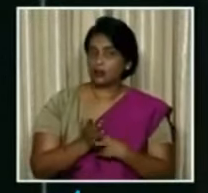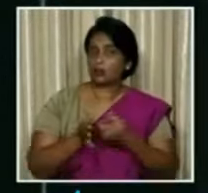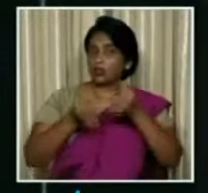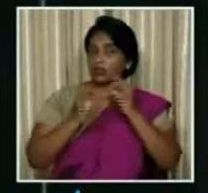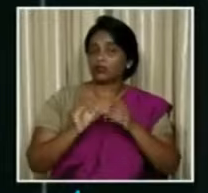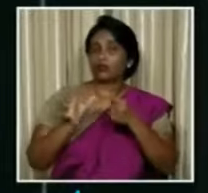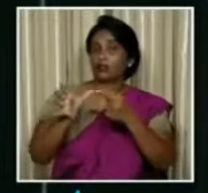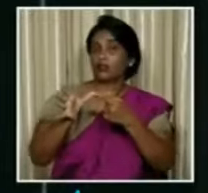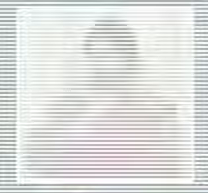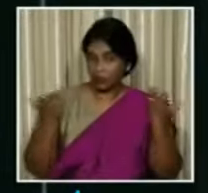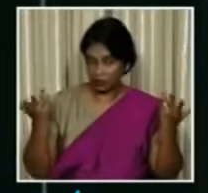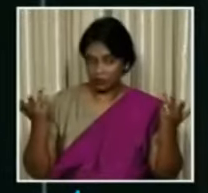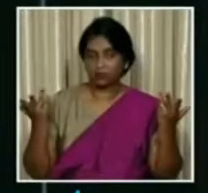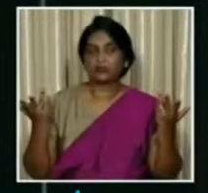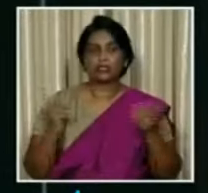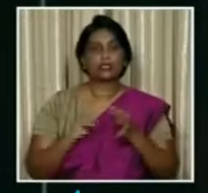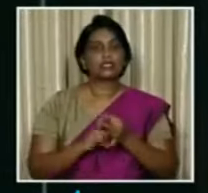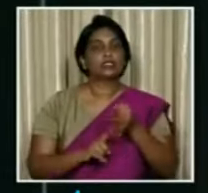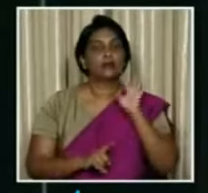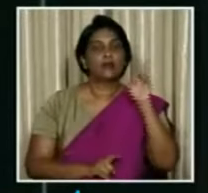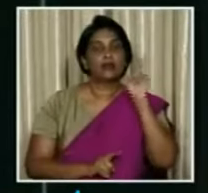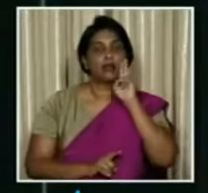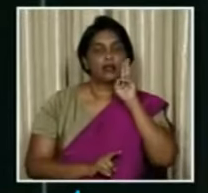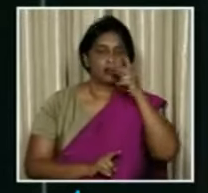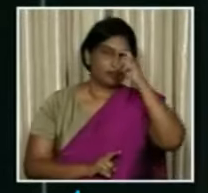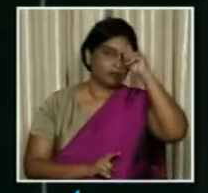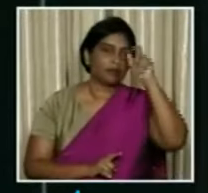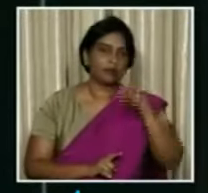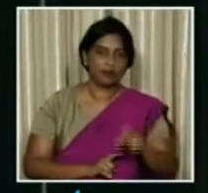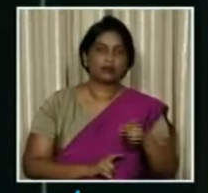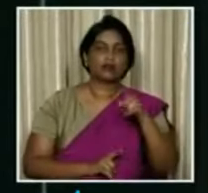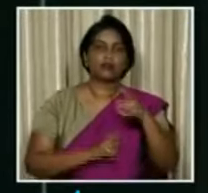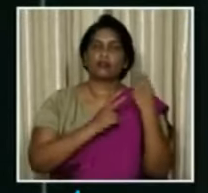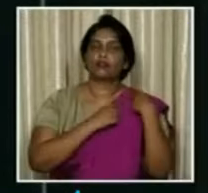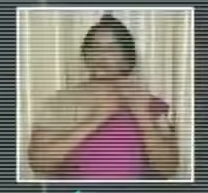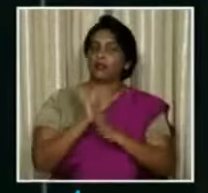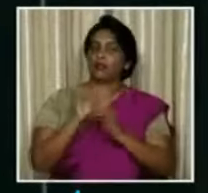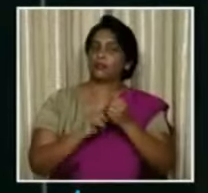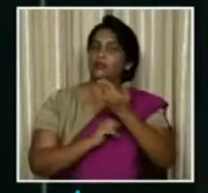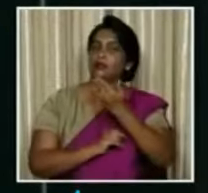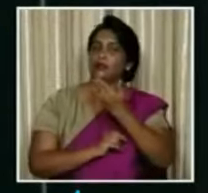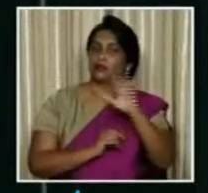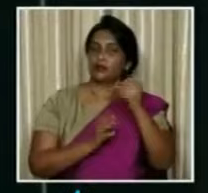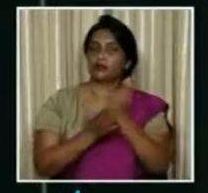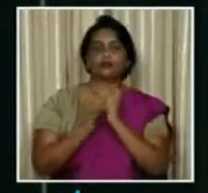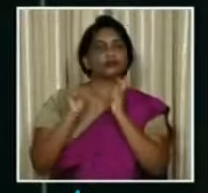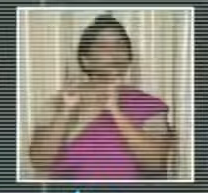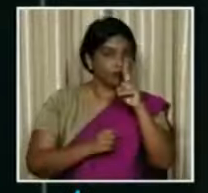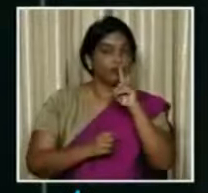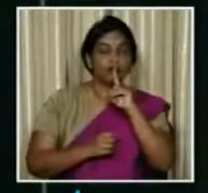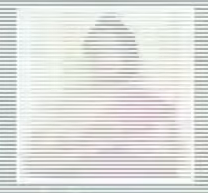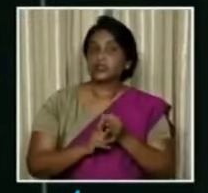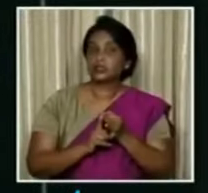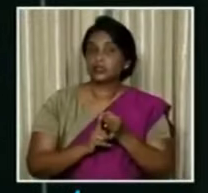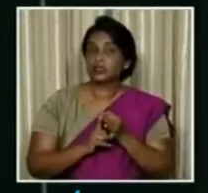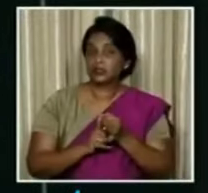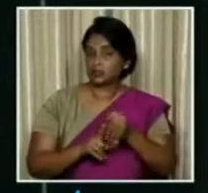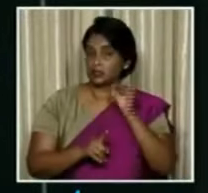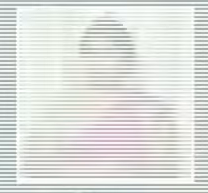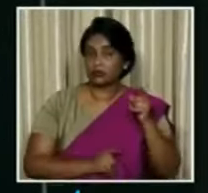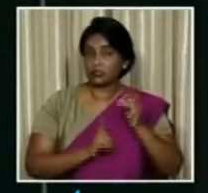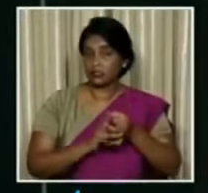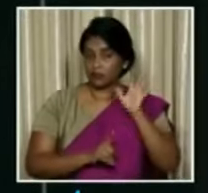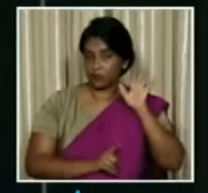නිසි පිළිතුරක් නොදීම නිසා ජනාධිපති රනිල් වික්‍රමසිංහ මහතා විසින් ඔහු දුරෙන් ඉවත් කර ලිපිය බාර දී තිබේ.